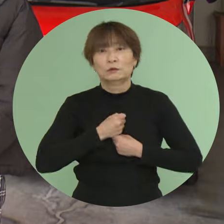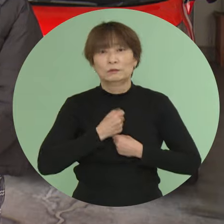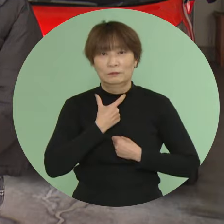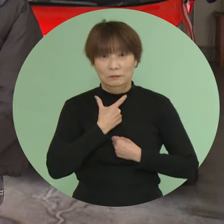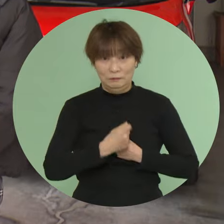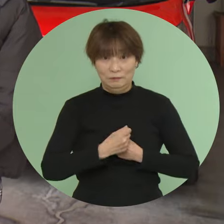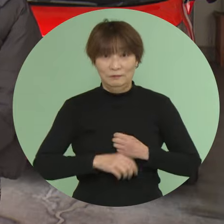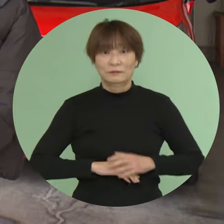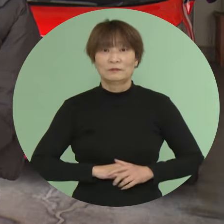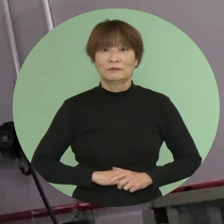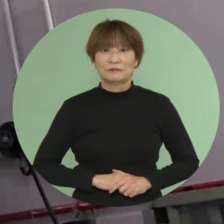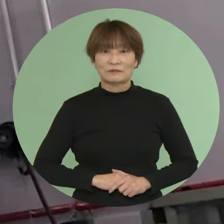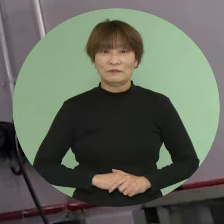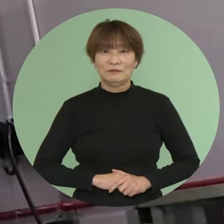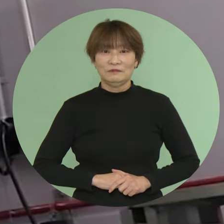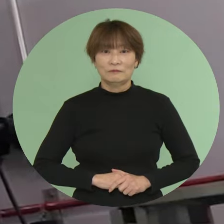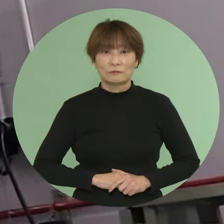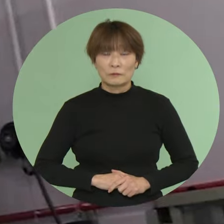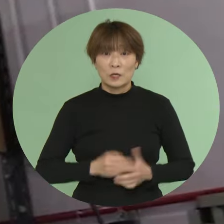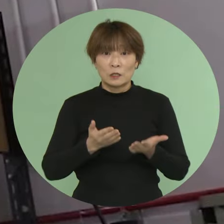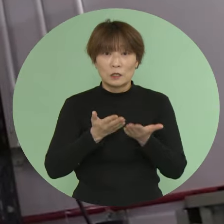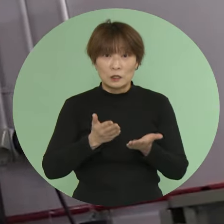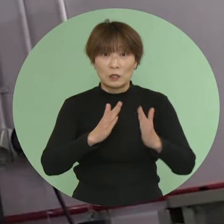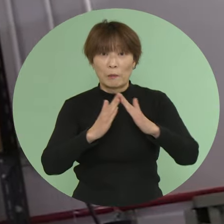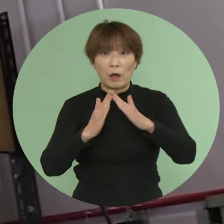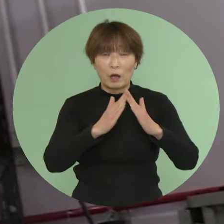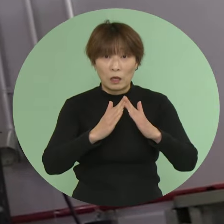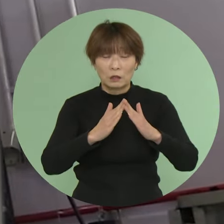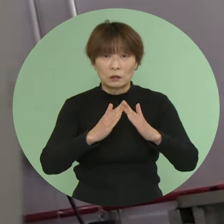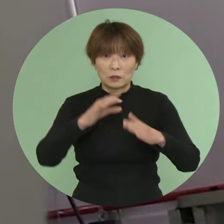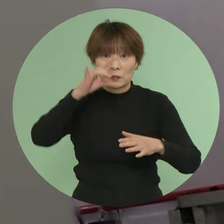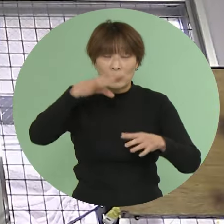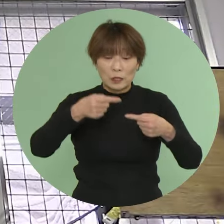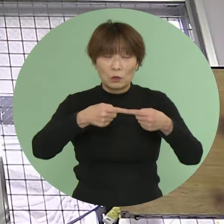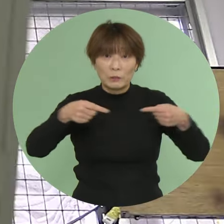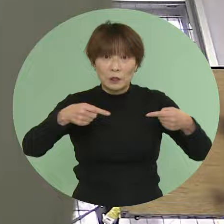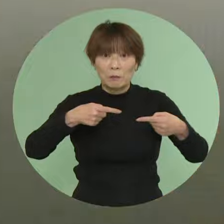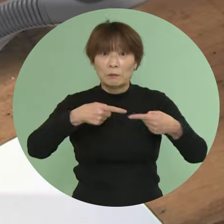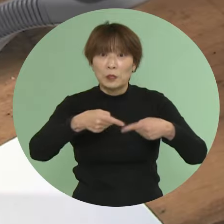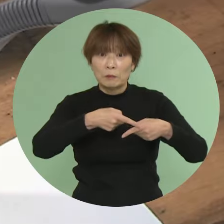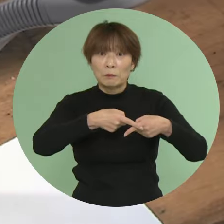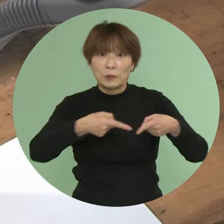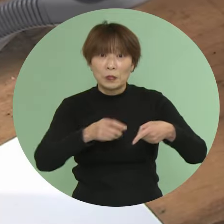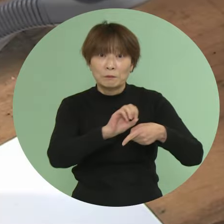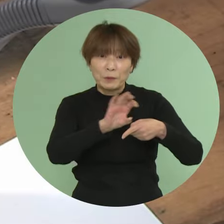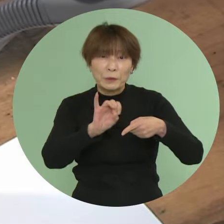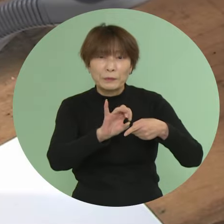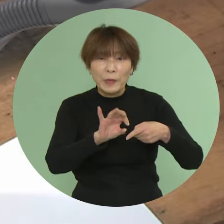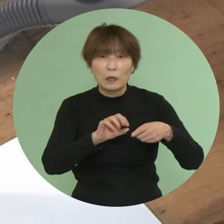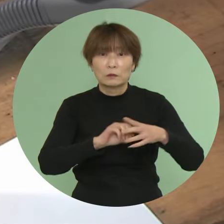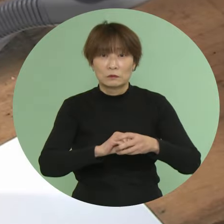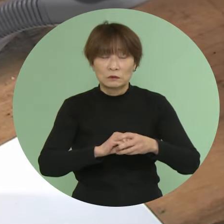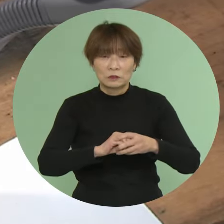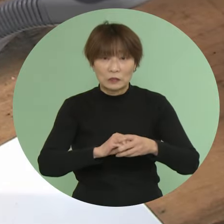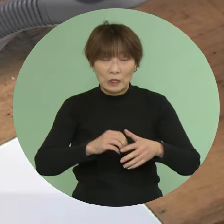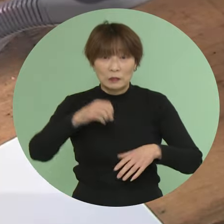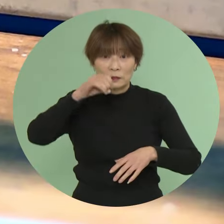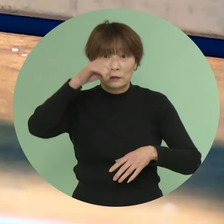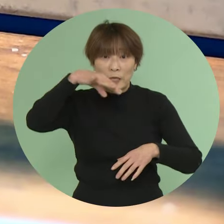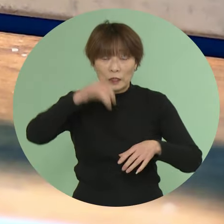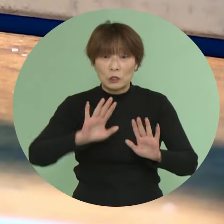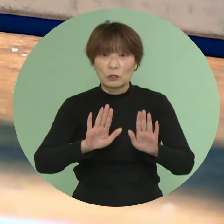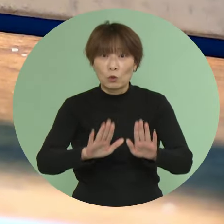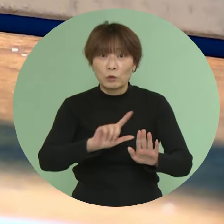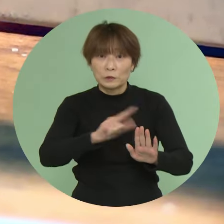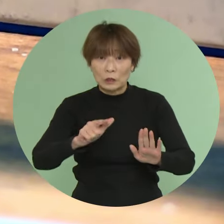。地震の揺れにより配線が損傷し、火花が散ったり電気ストーブなどに可燃物